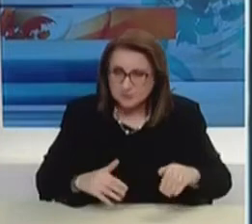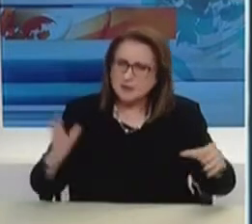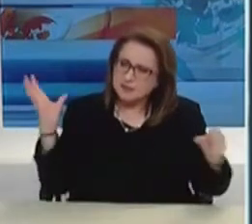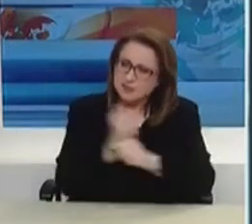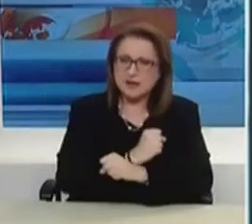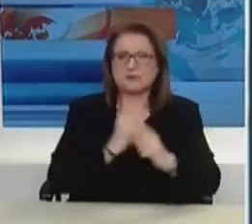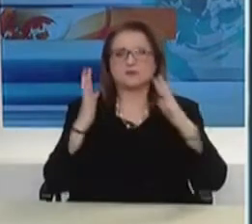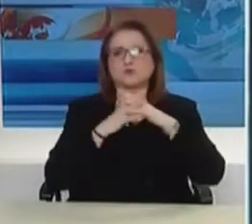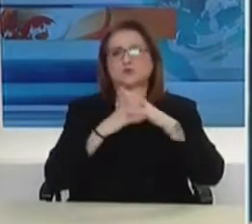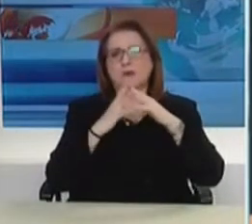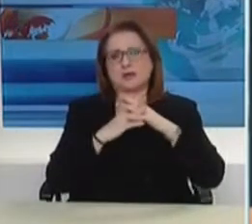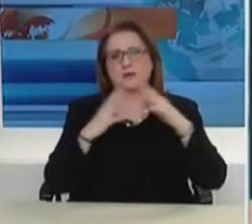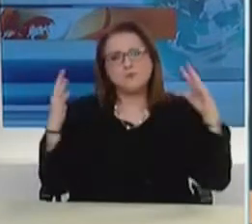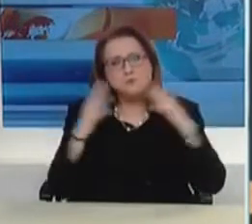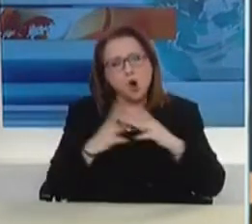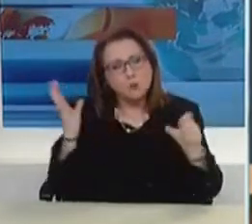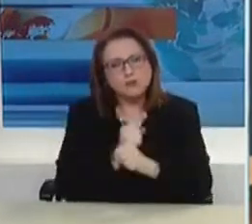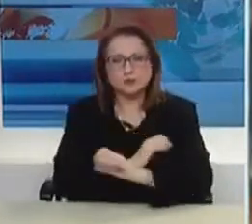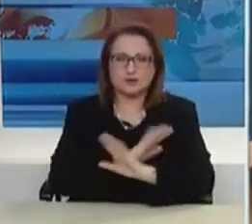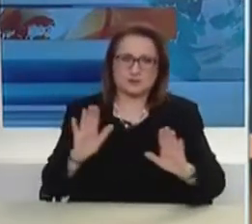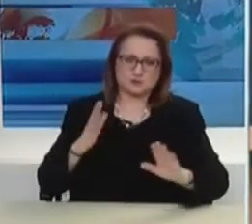τον πόλεμο. Σας ευχαριστώ.